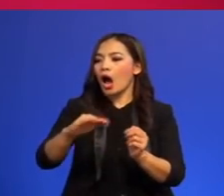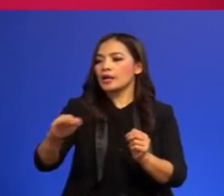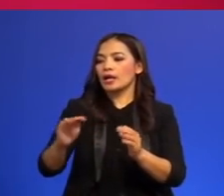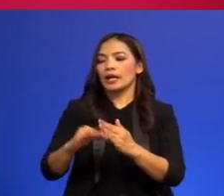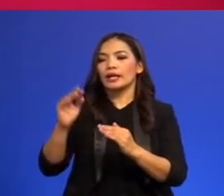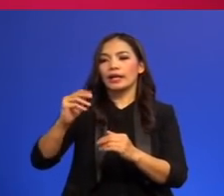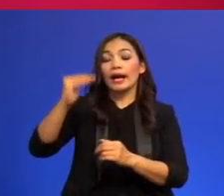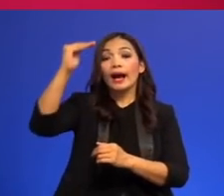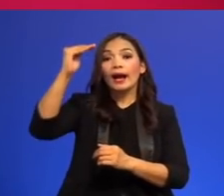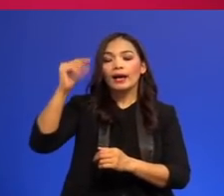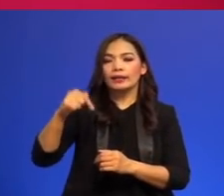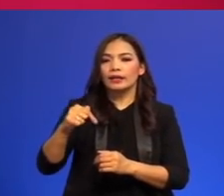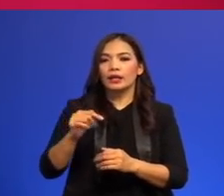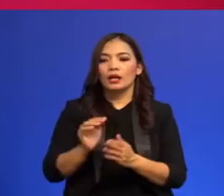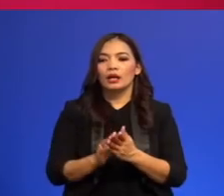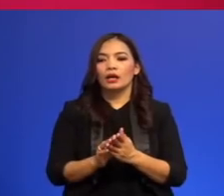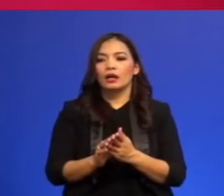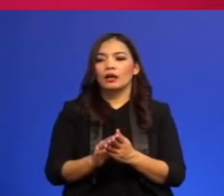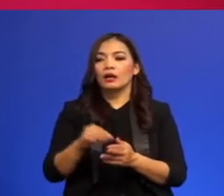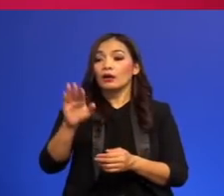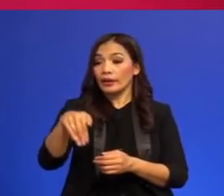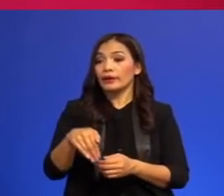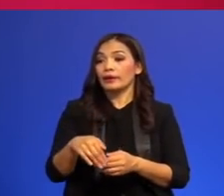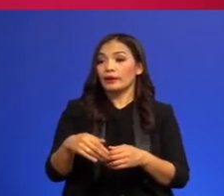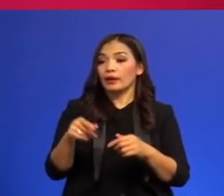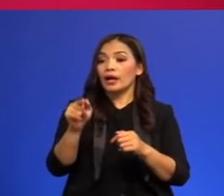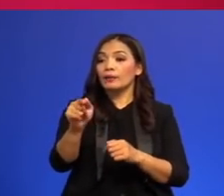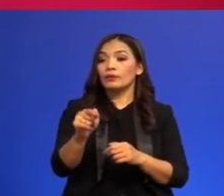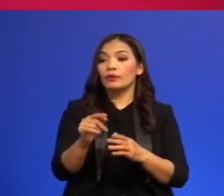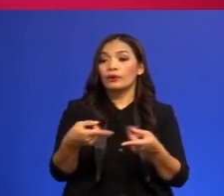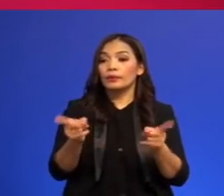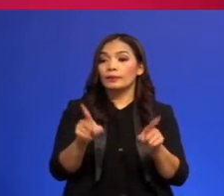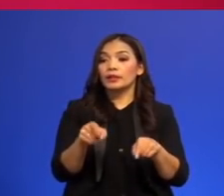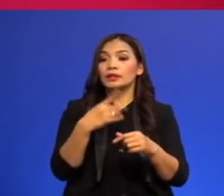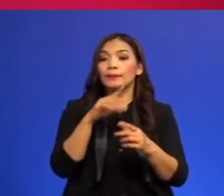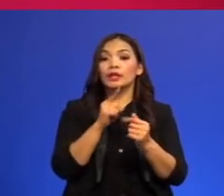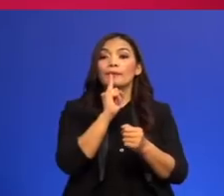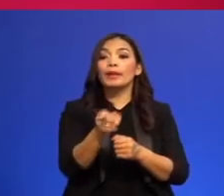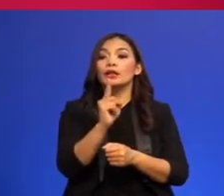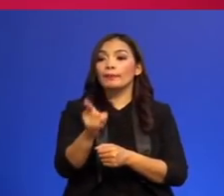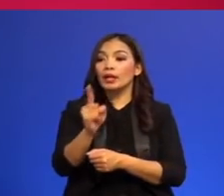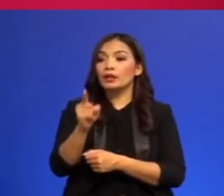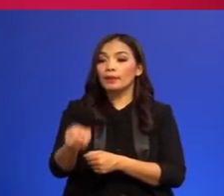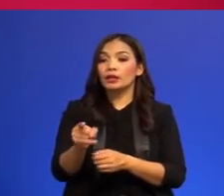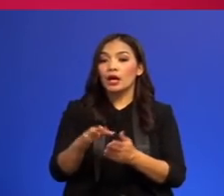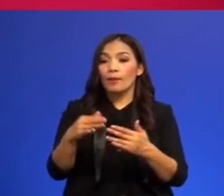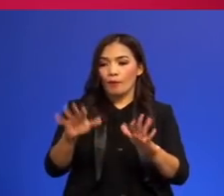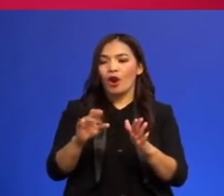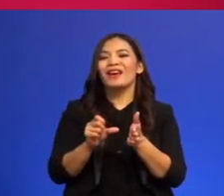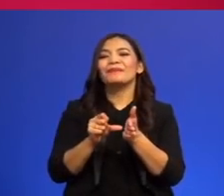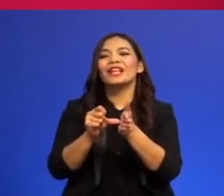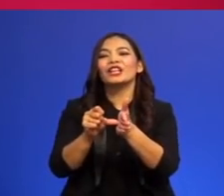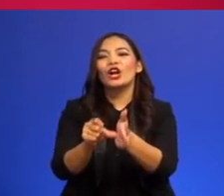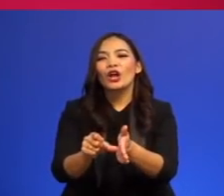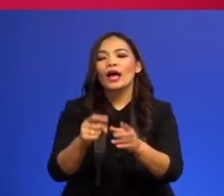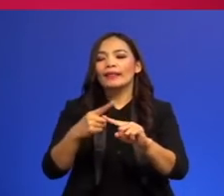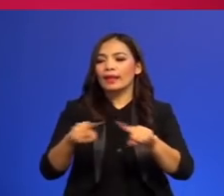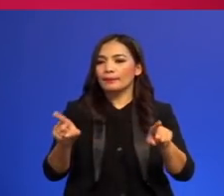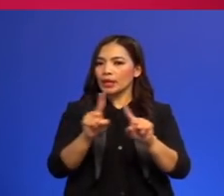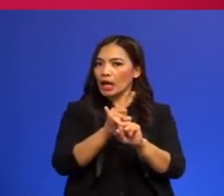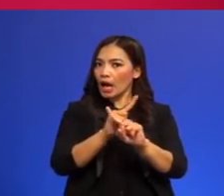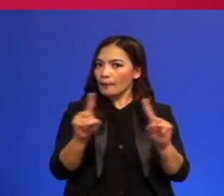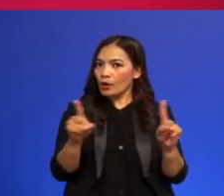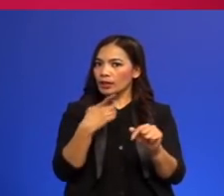sewenang-wenang dengan kakaknya. Bang, bisa gak ya kamu suruh-suruh? Boleh minta tolong, tapi jangan